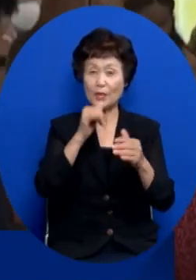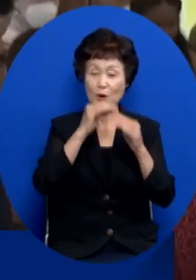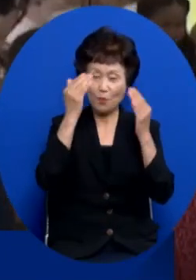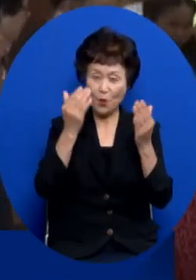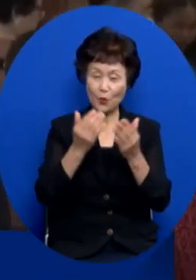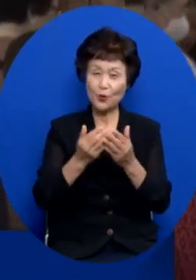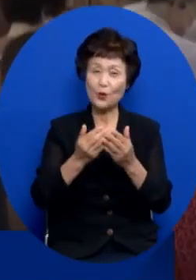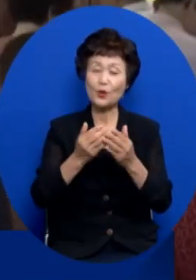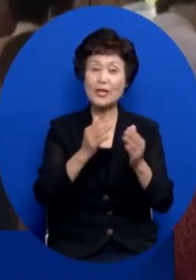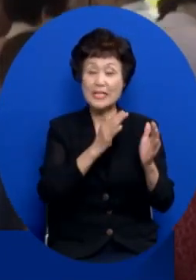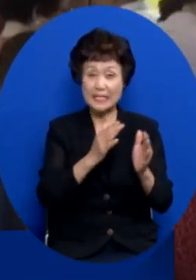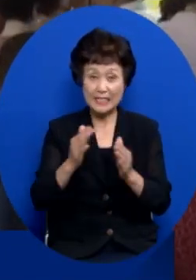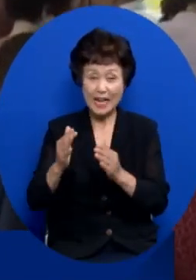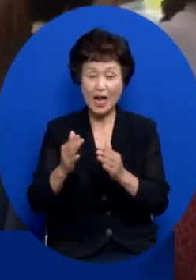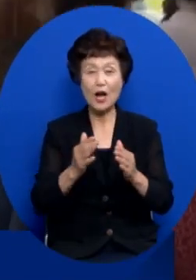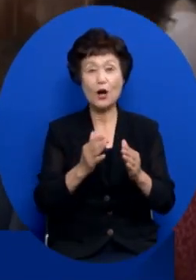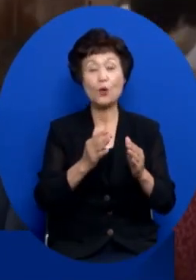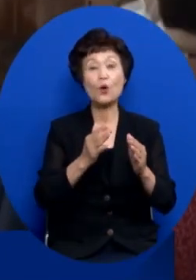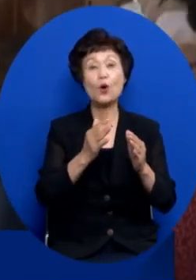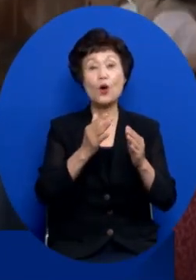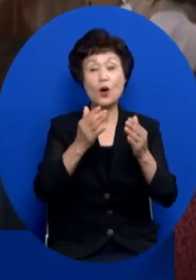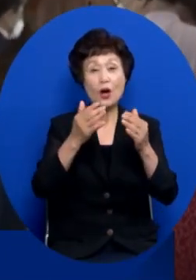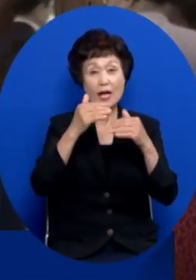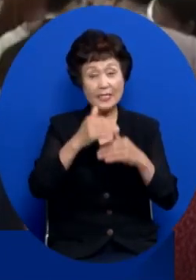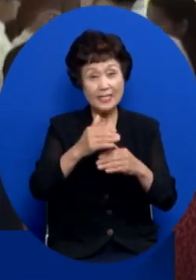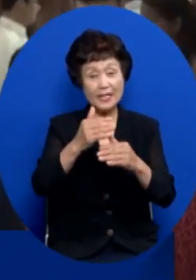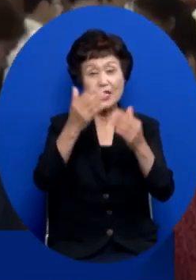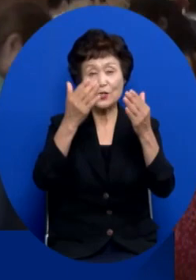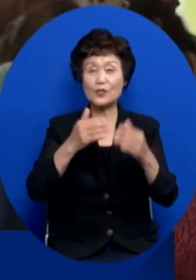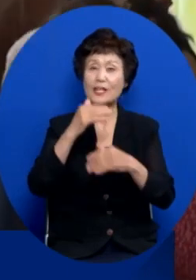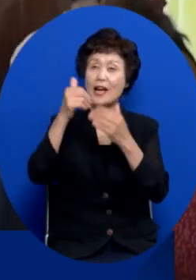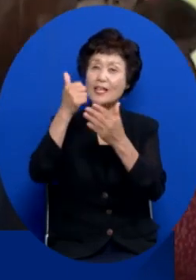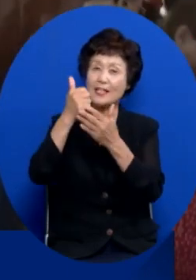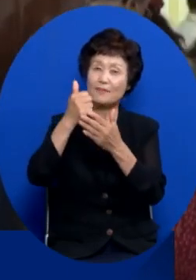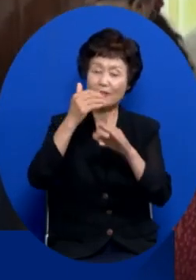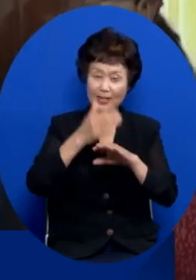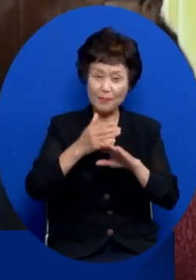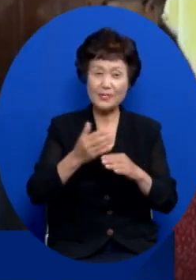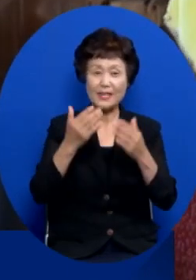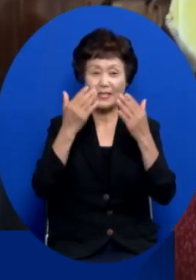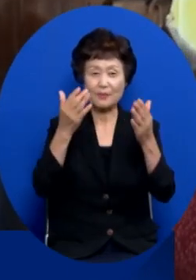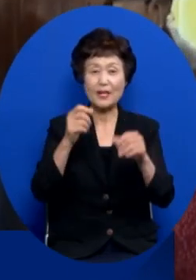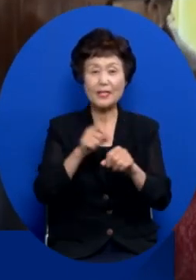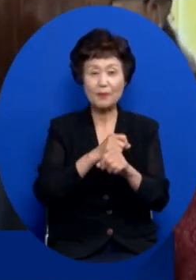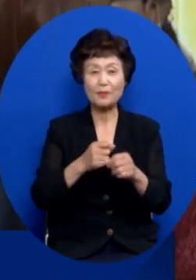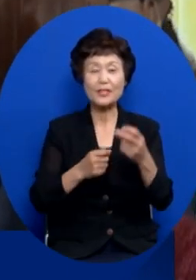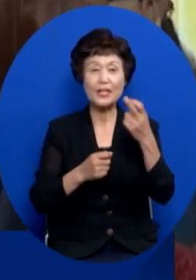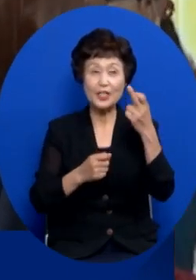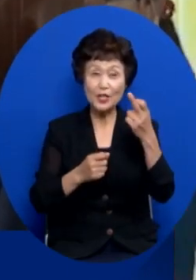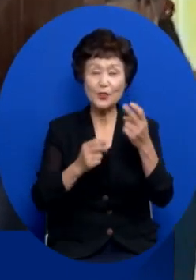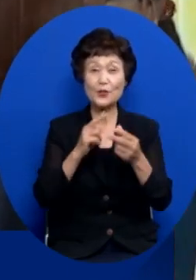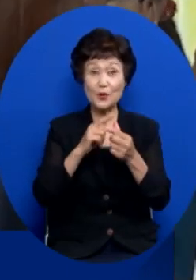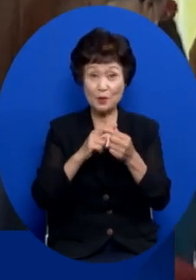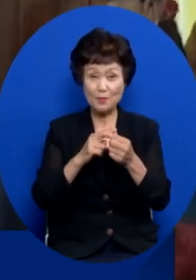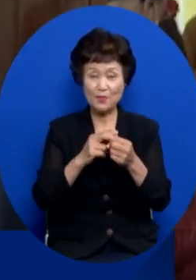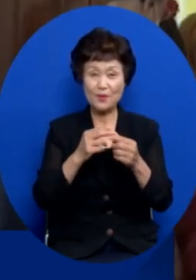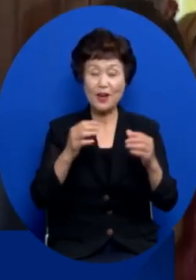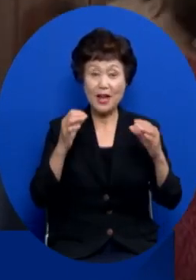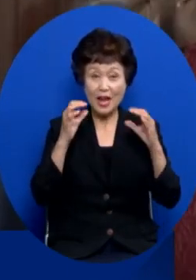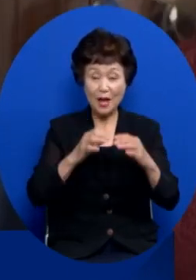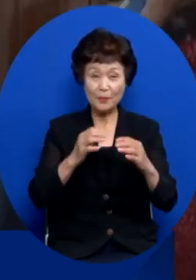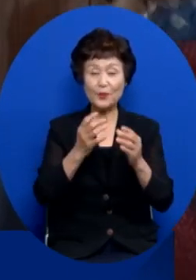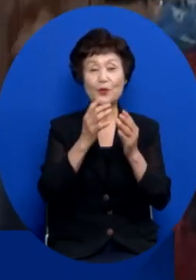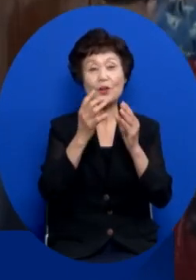감사, 준비해 주신 하나님께 감사, 그리고 특별히 오늘 열두 커플에 오늘 그 합동결혼 참여하는